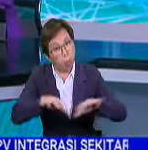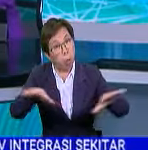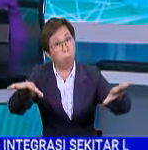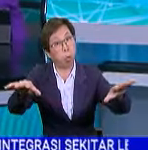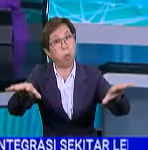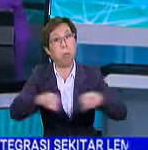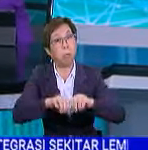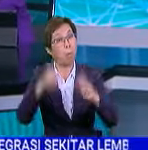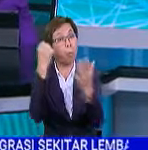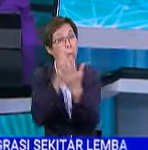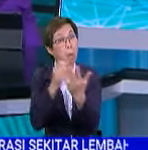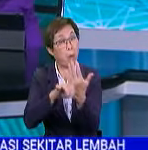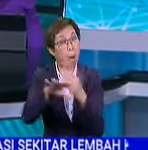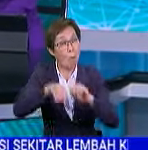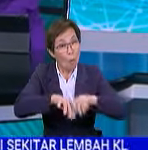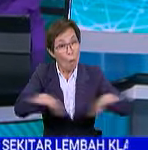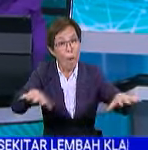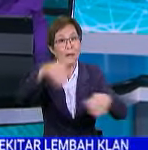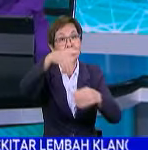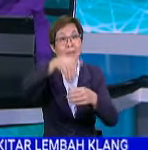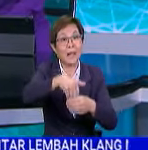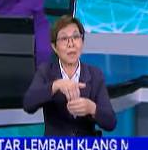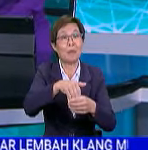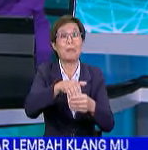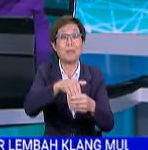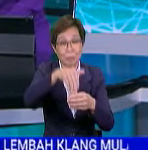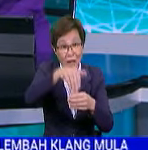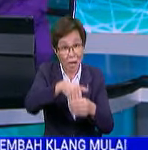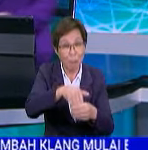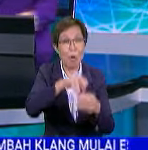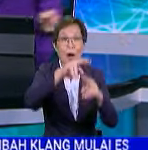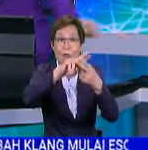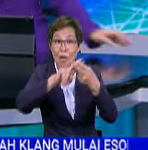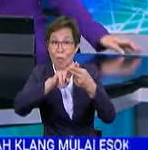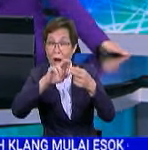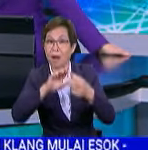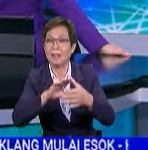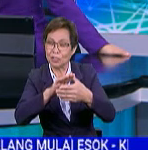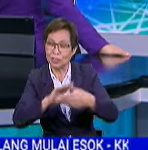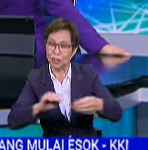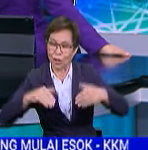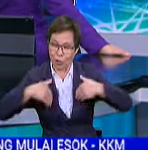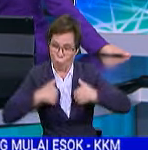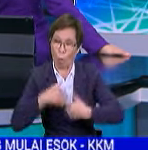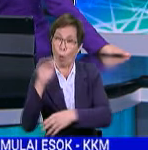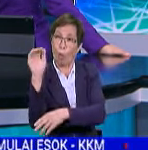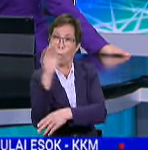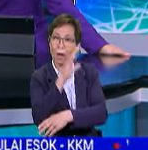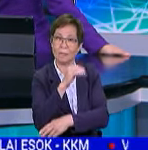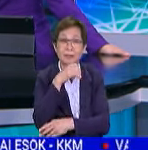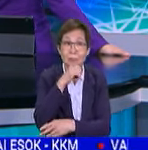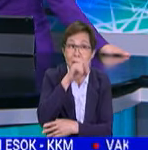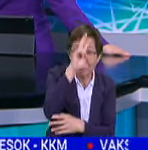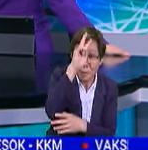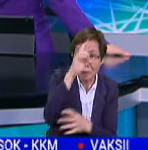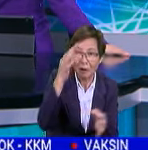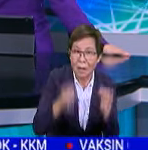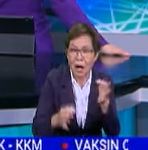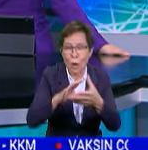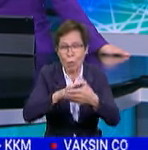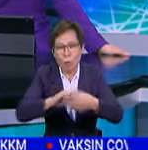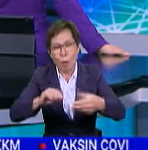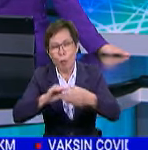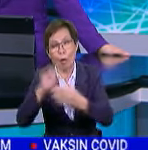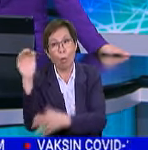media sosial. Malam ni sebenarnya dalam segmen hashtag ni, Fiona, kita ada cerita tentang haiwan juga, iaitu ular sawa dan kambing. Okey, kalau